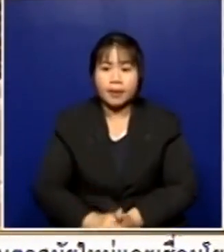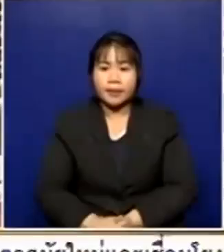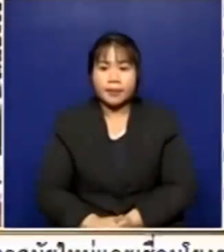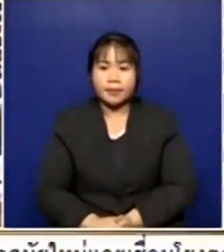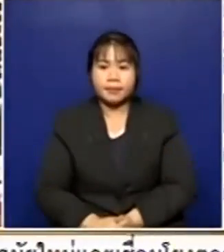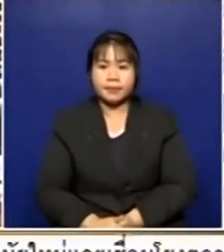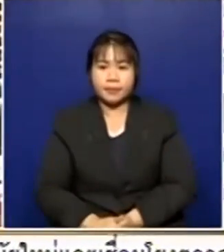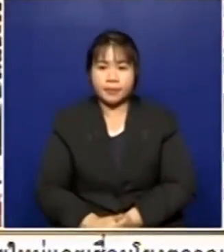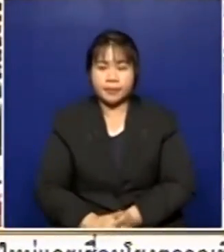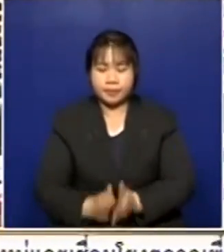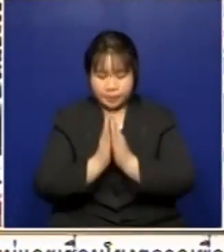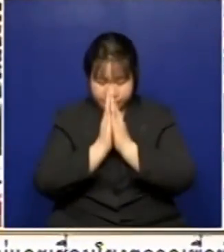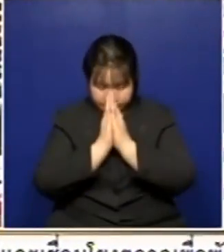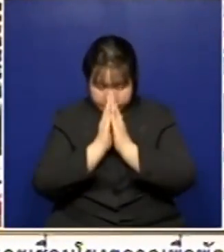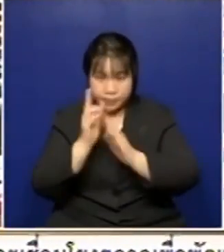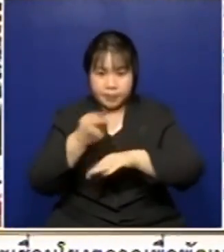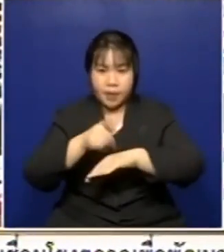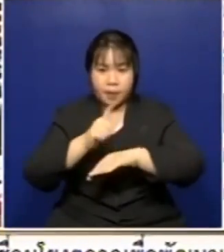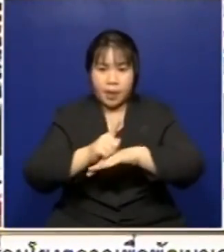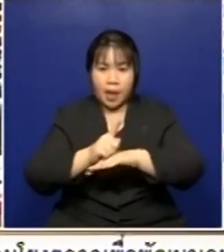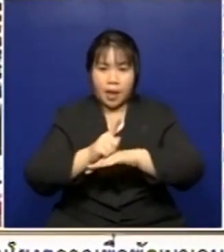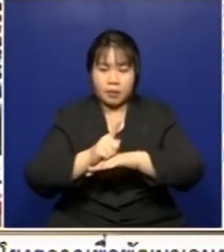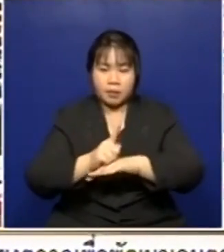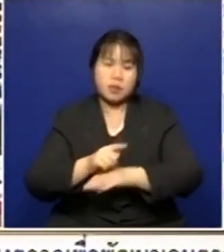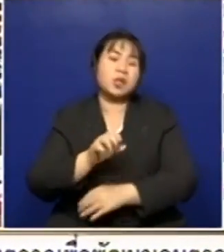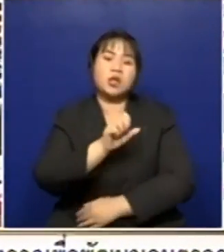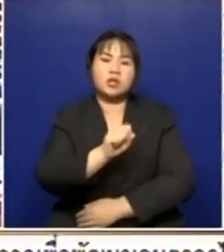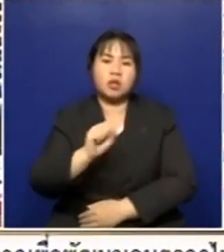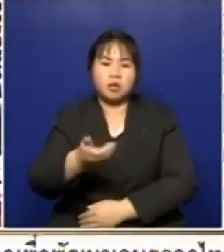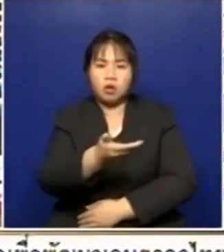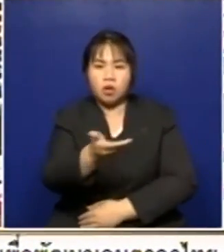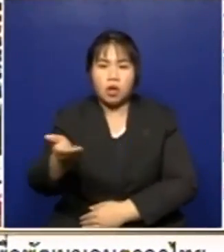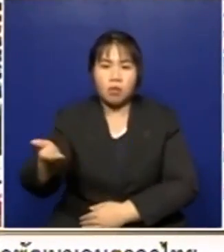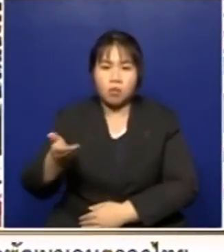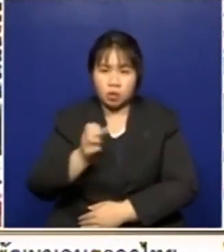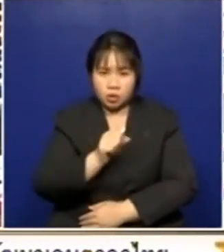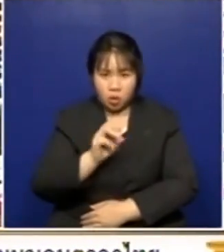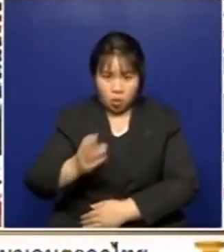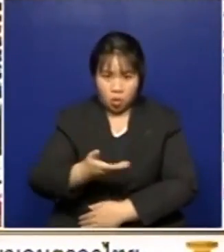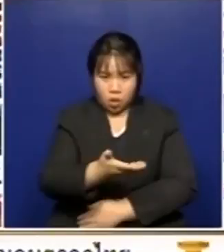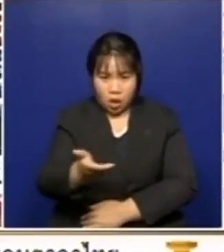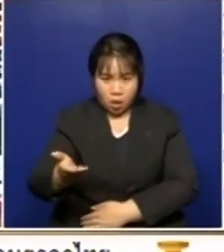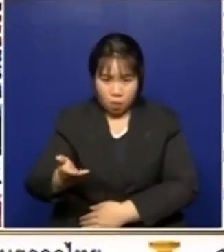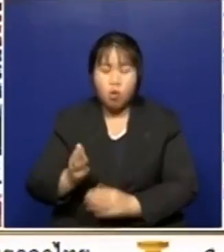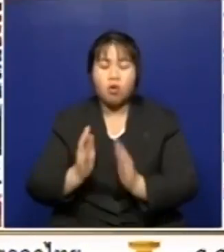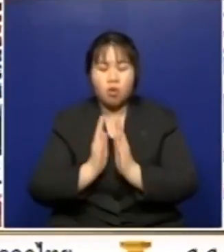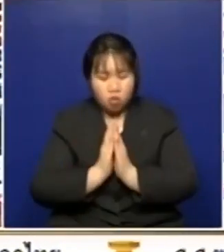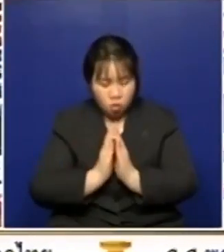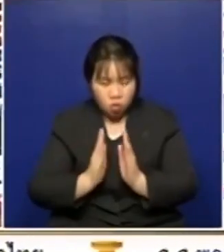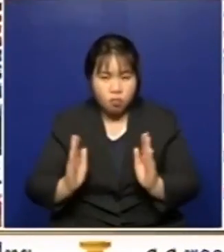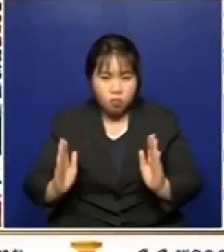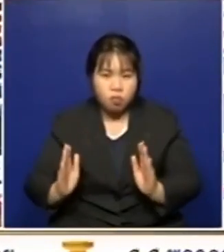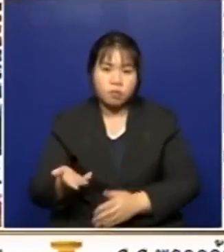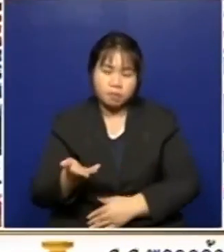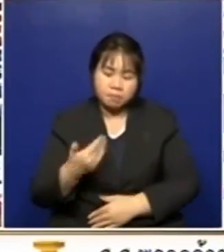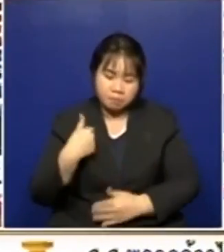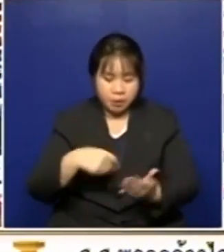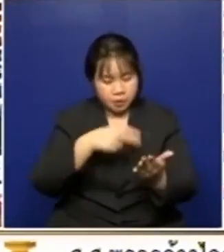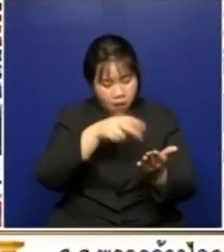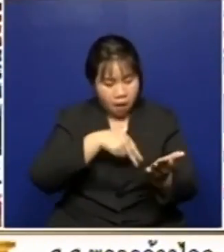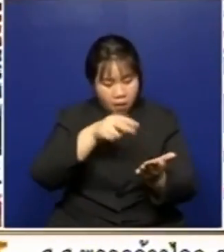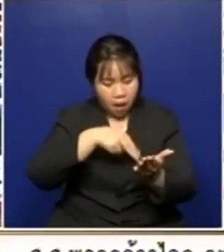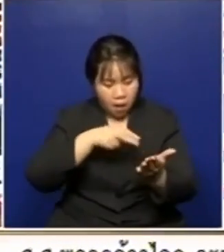หาเรียนถ้าไม่ทานสะพายที่เคารพครับแล้วก็เรียนสมาชิกสภาทุกท่านนะครับขอขอบพระคุณที่ท่านได้ทำการบ้านศึกษา